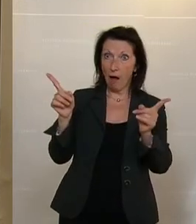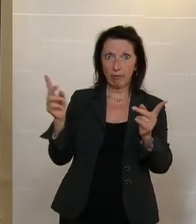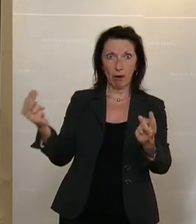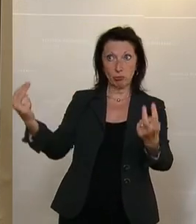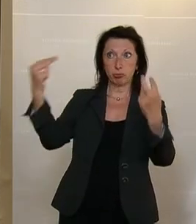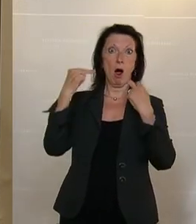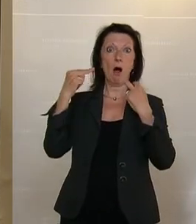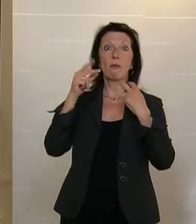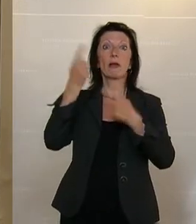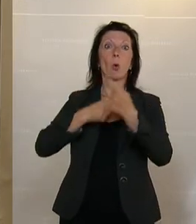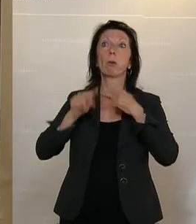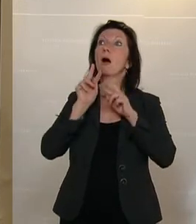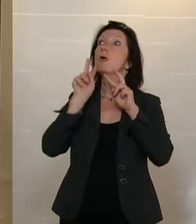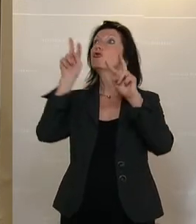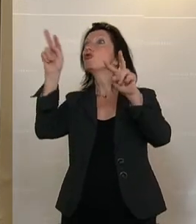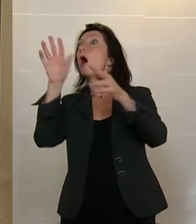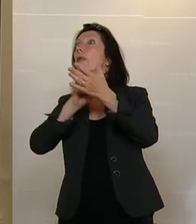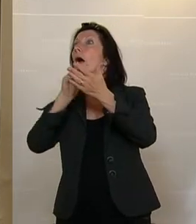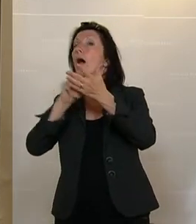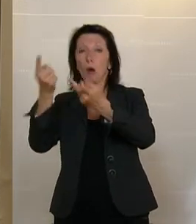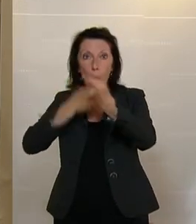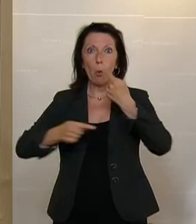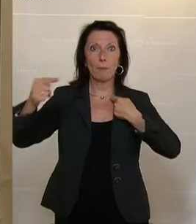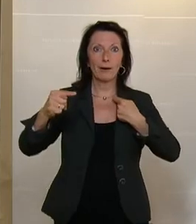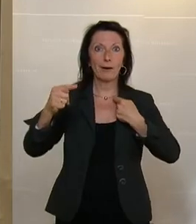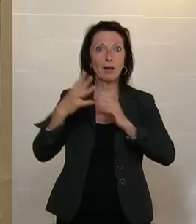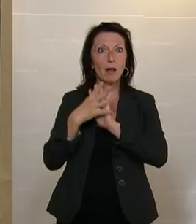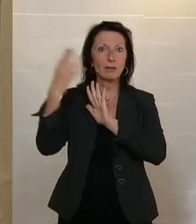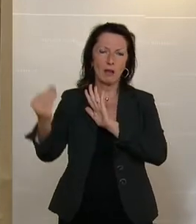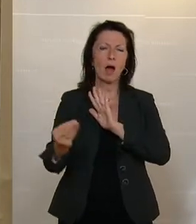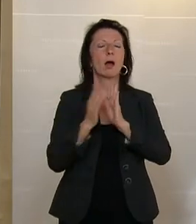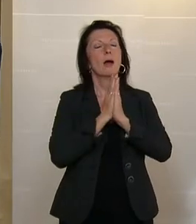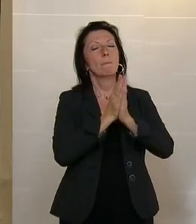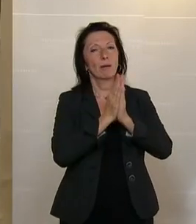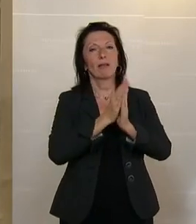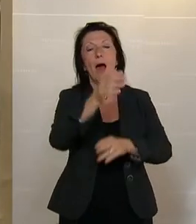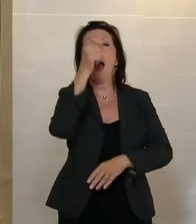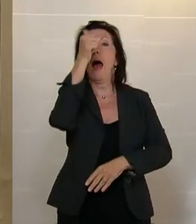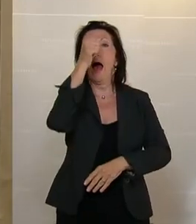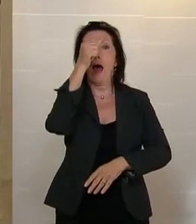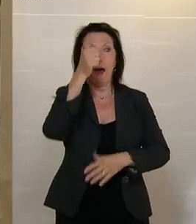schauen müssen. Und bitte schön, tut's wenigstens einmal Fakten zur Kenntnis nehmen. Dankeschön.